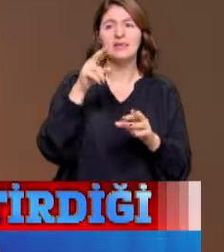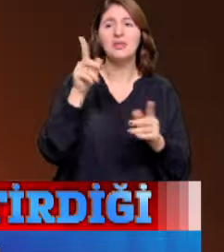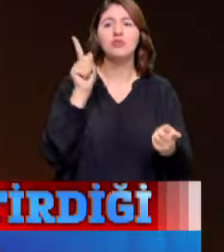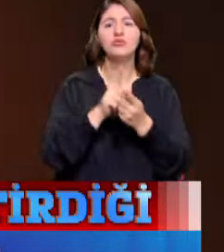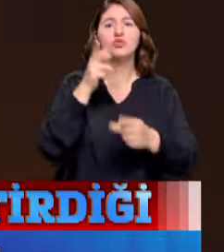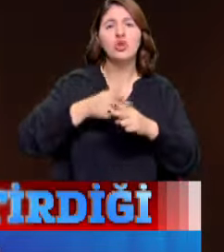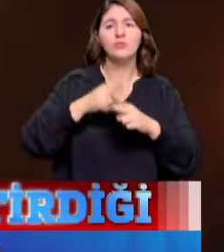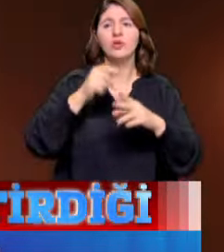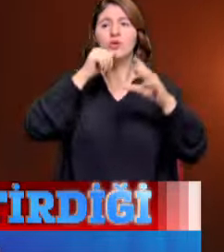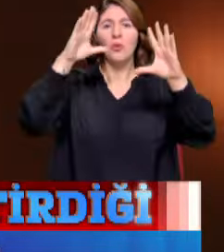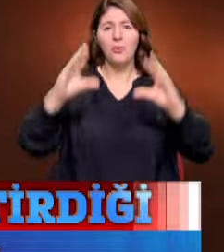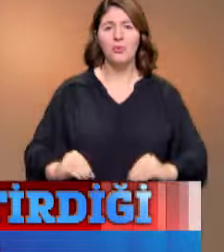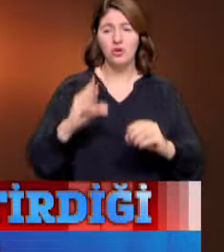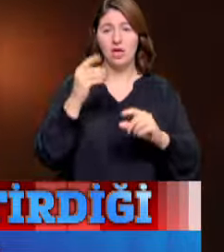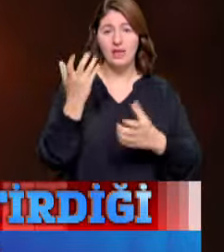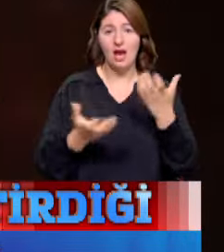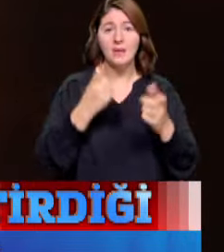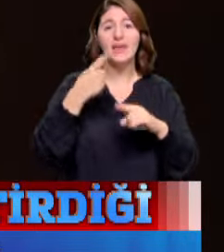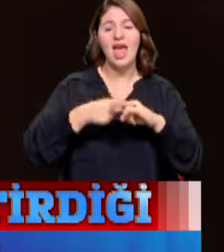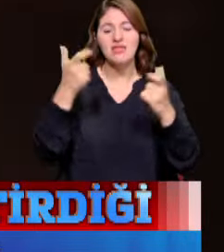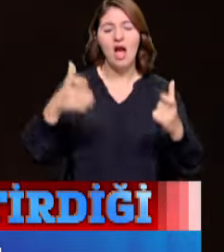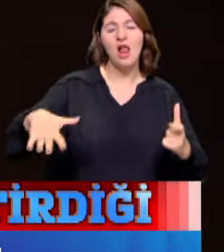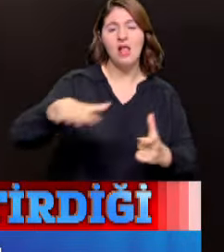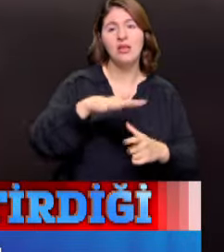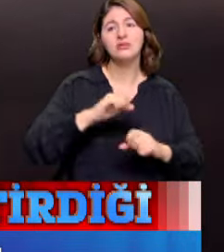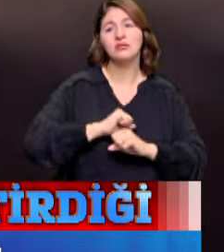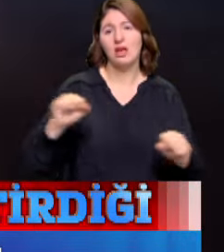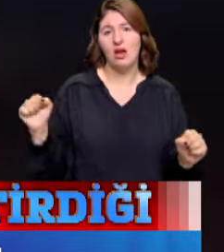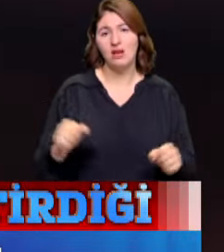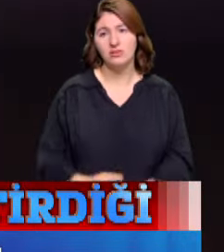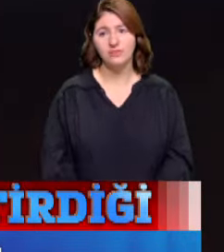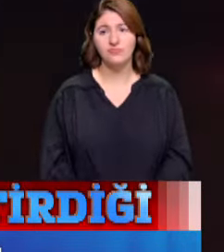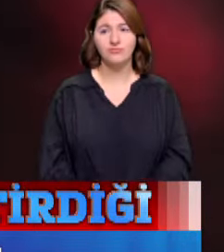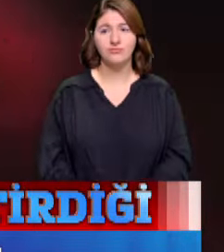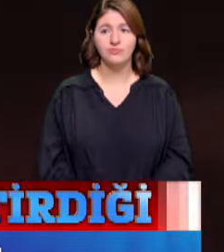sürede kontrol altına alınan yangında 1 hektarlık alan zarar gördü.